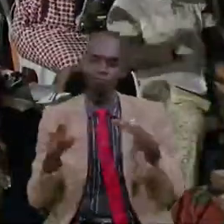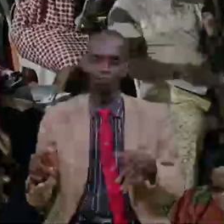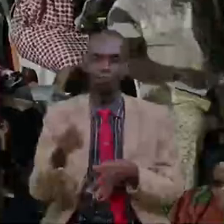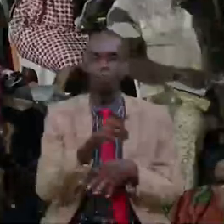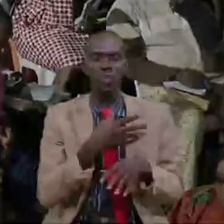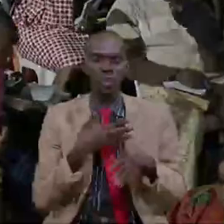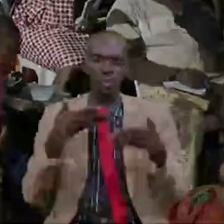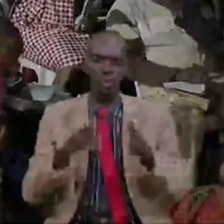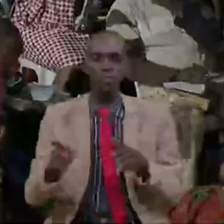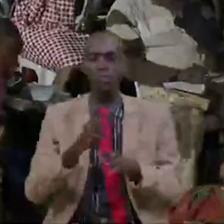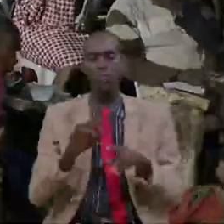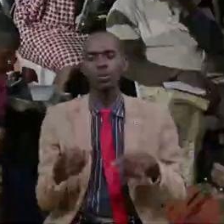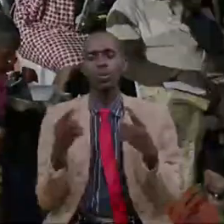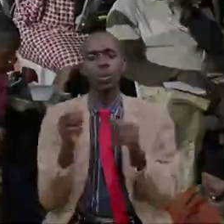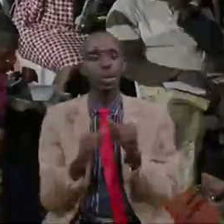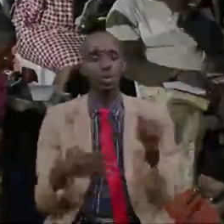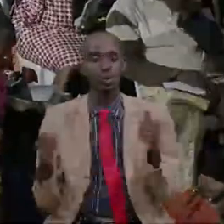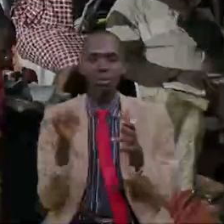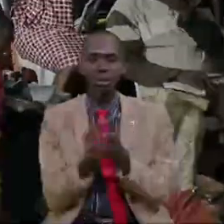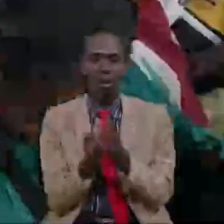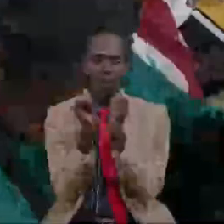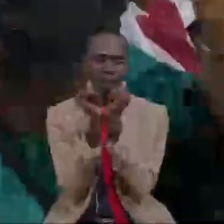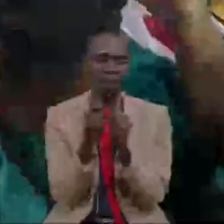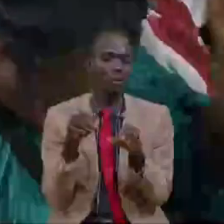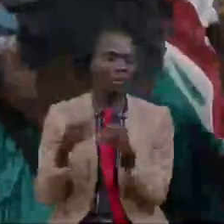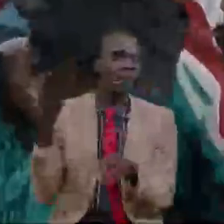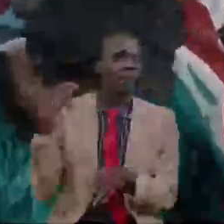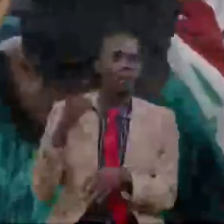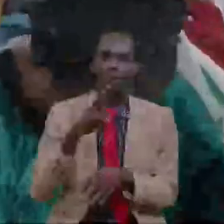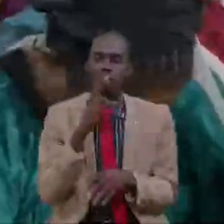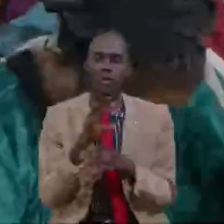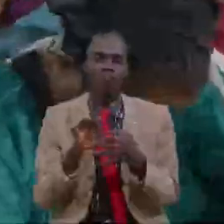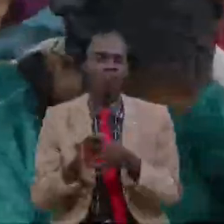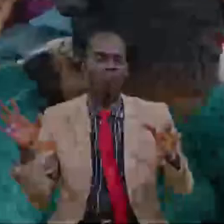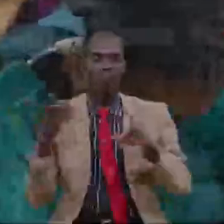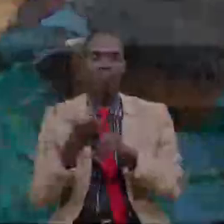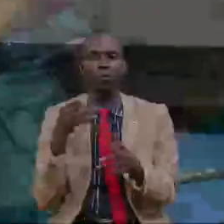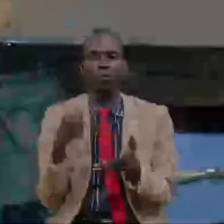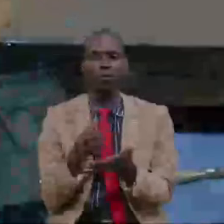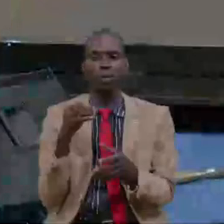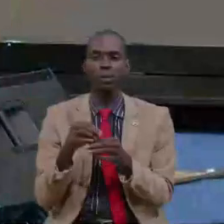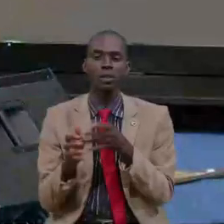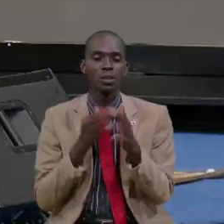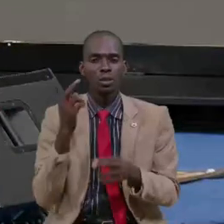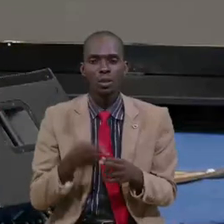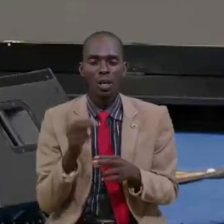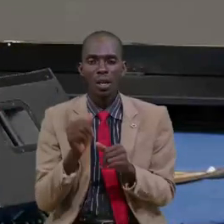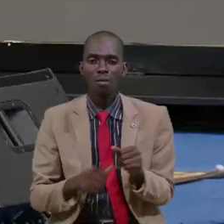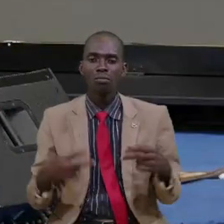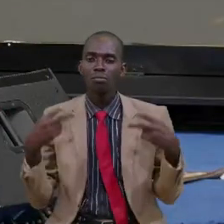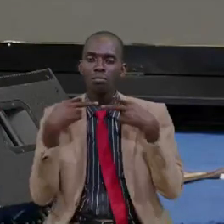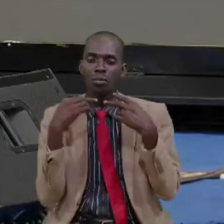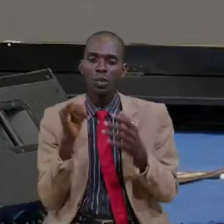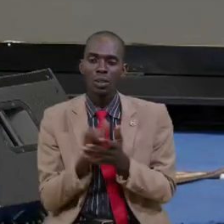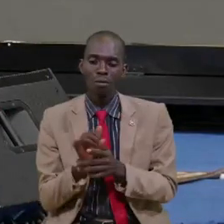aller. Tout ce qui te liait par le passé, tu seras libéré ce soir. Tout joug qui